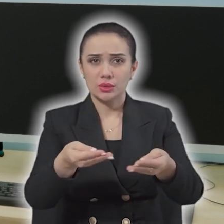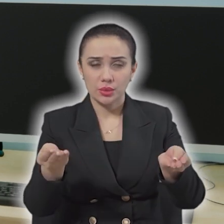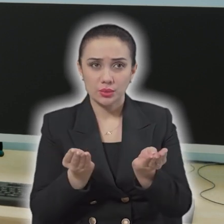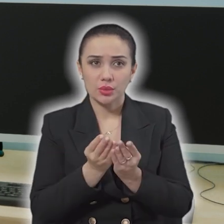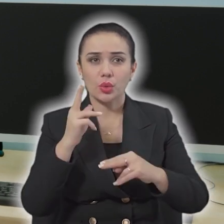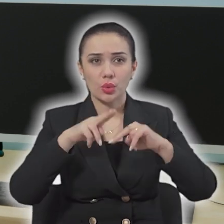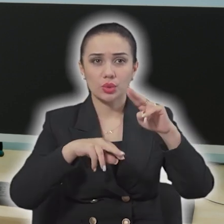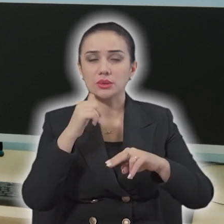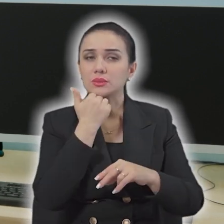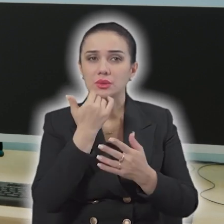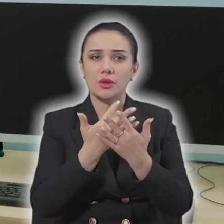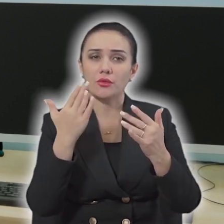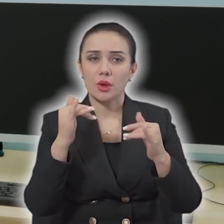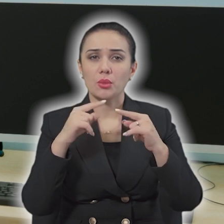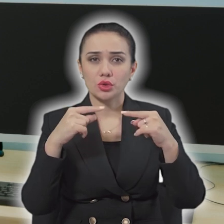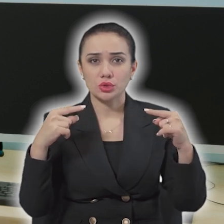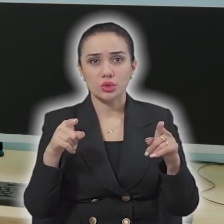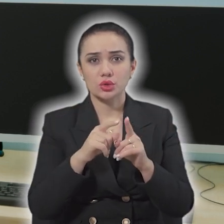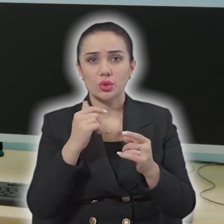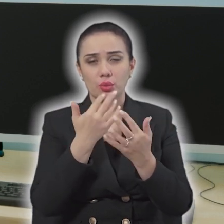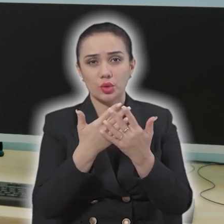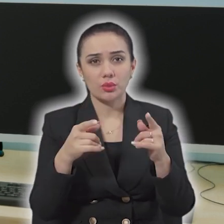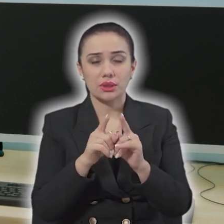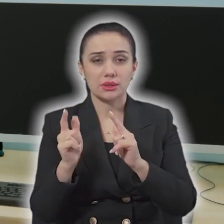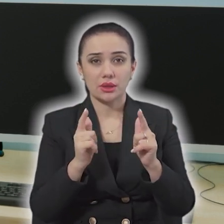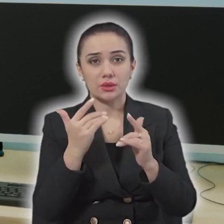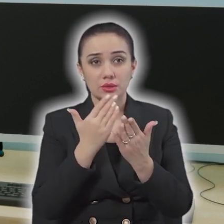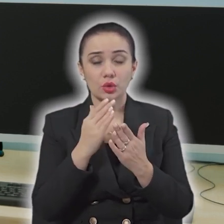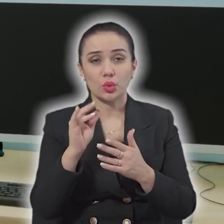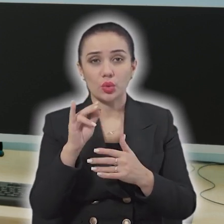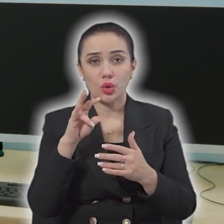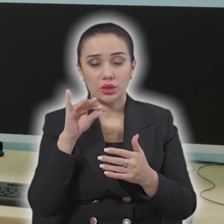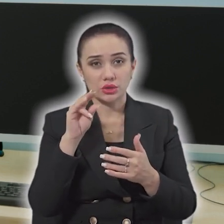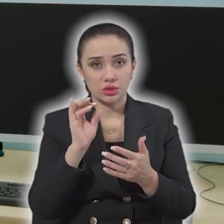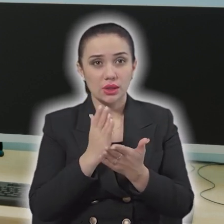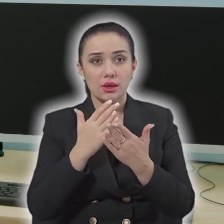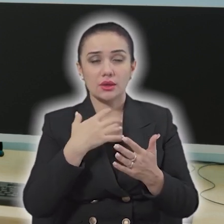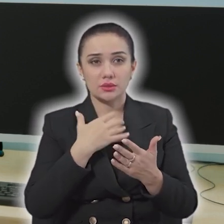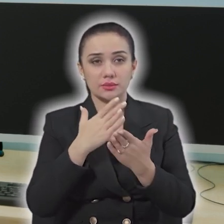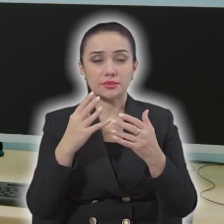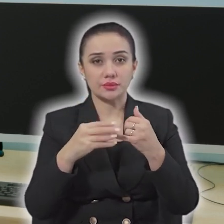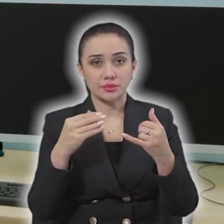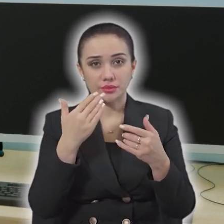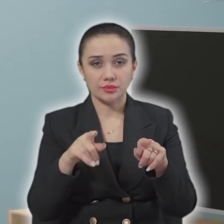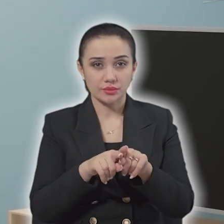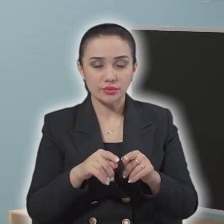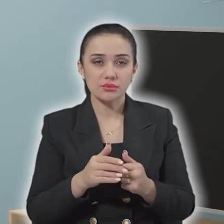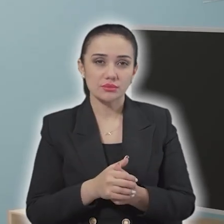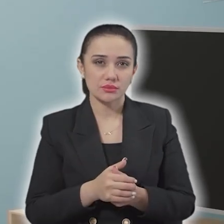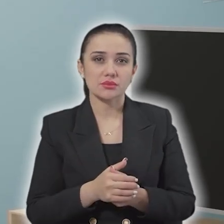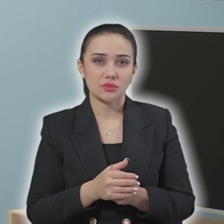sopol idish, qurilish materiallari va boshqa buyumlar tayyorlaydigan turi. Kulolchilikda asosiy xomashyo tuproq.